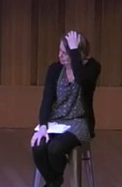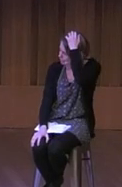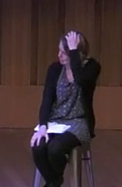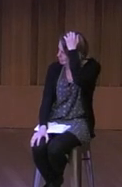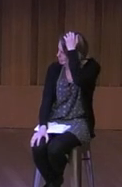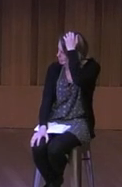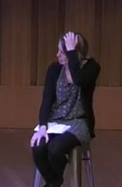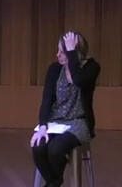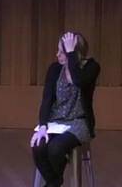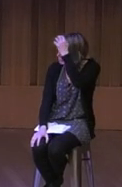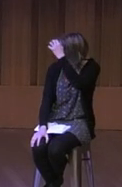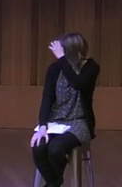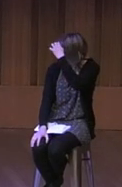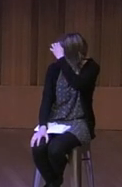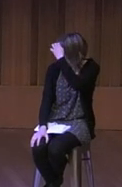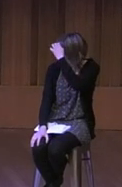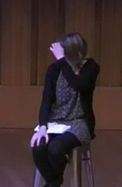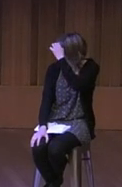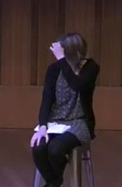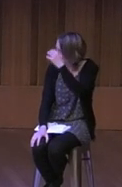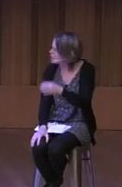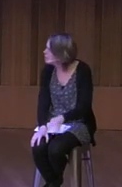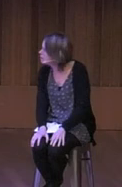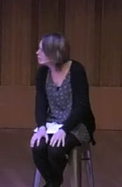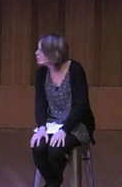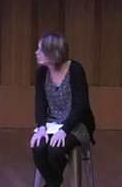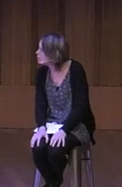Seguim. En quant a la biodiversitat,